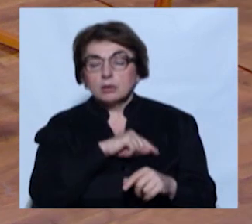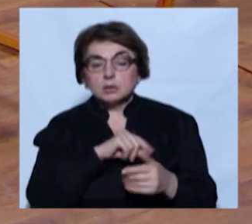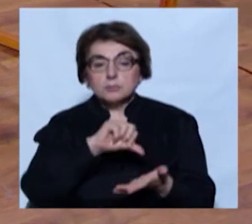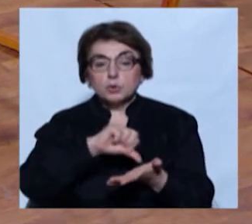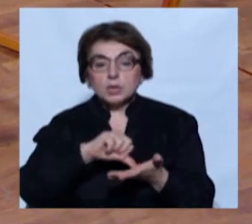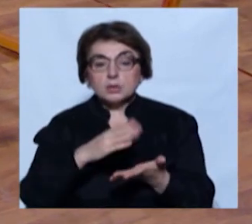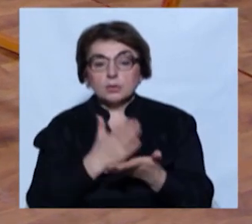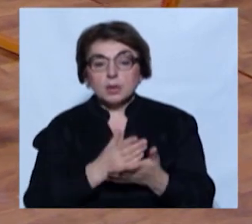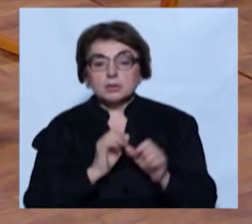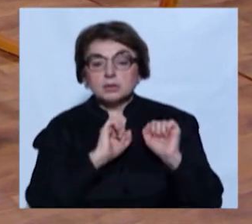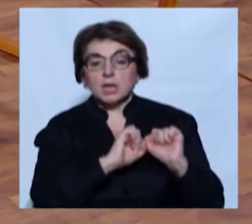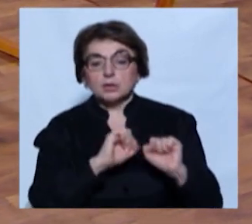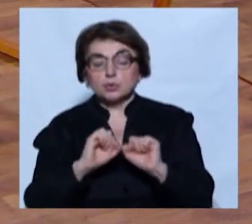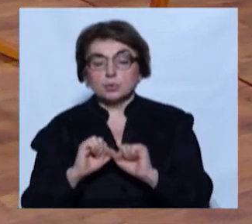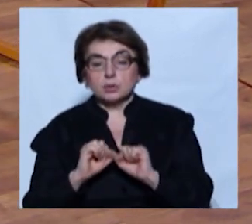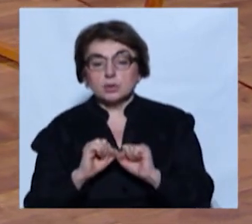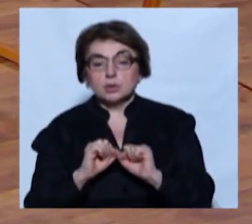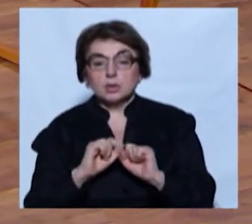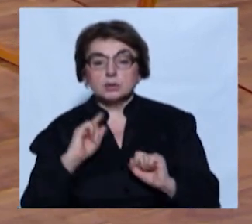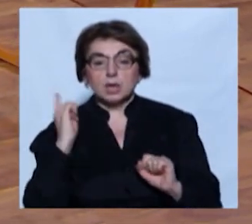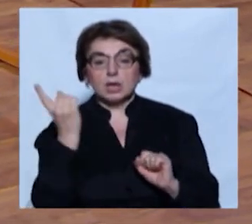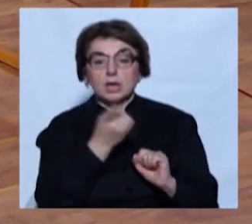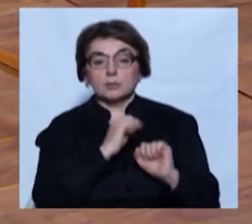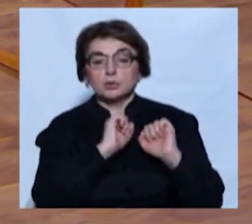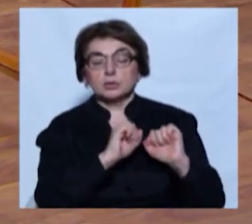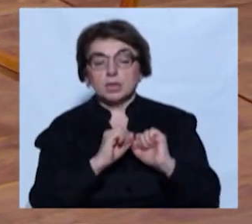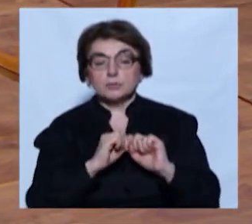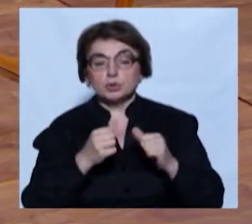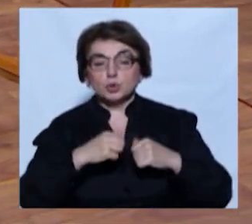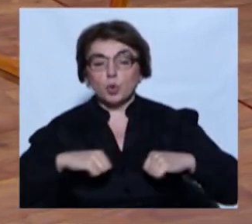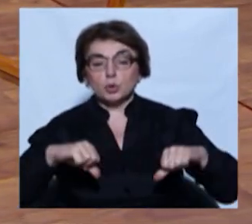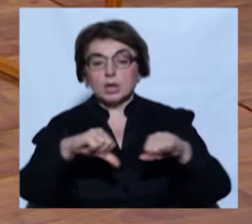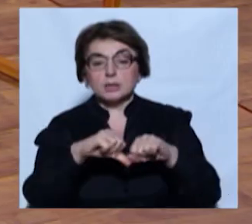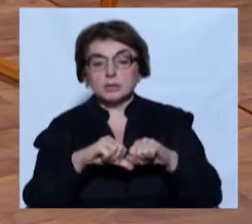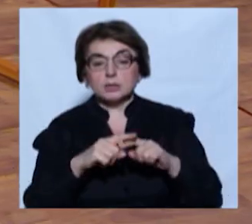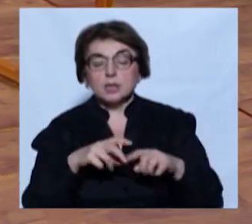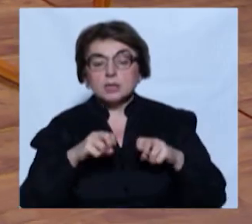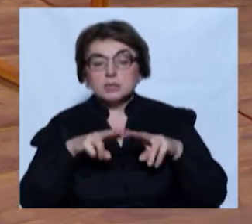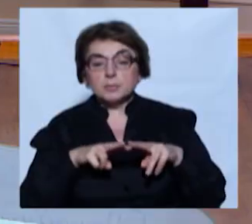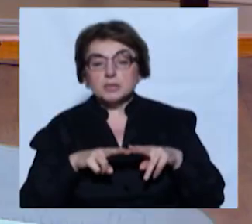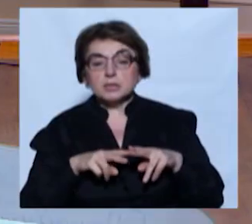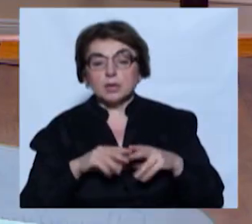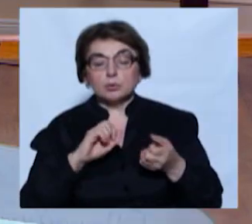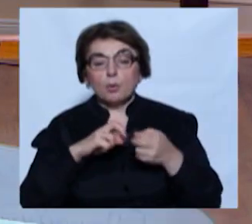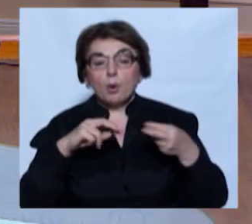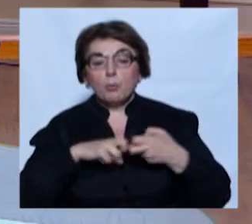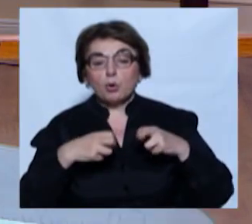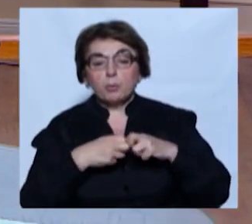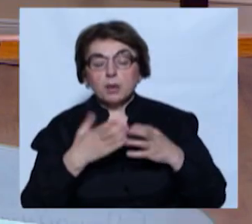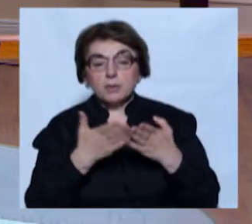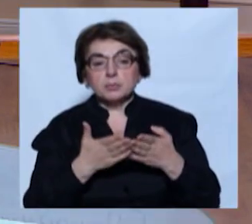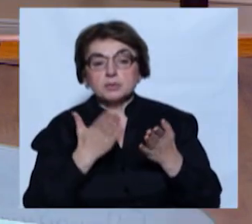ასრულებს დაცული და გარემოს დაცვითი ორგანიზაციები გლობალური პრობლემების მოგვარების